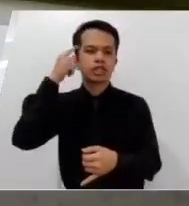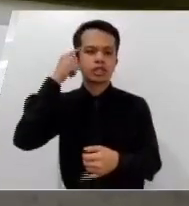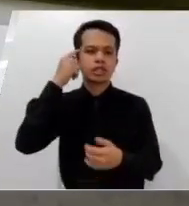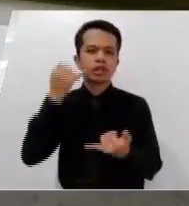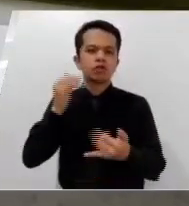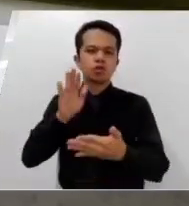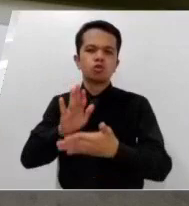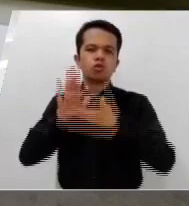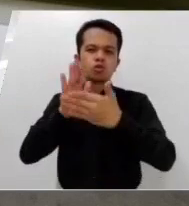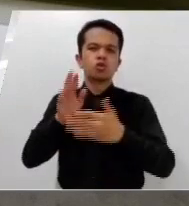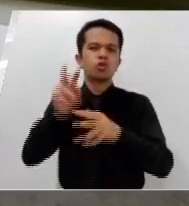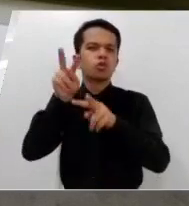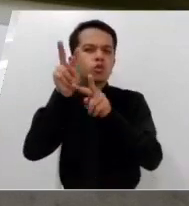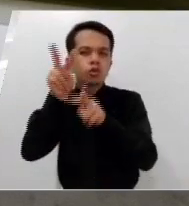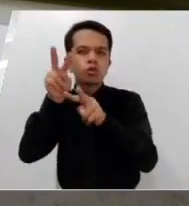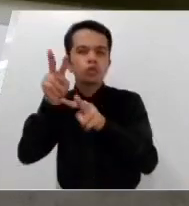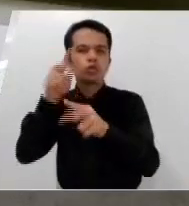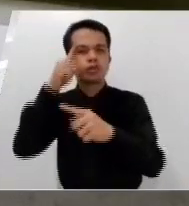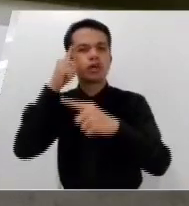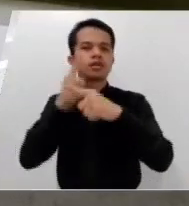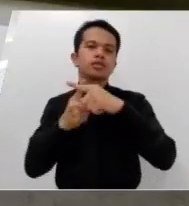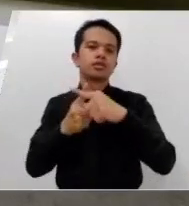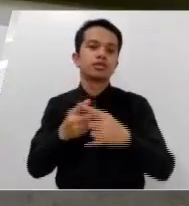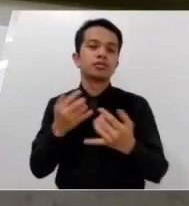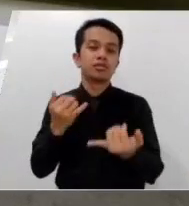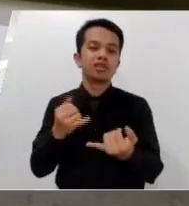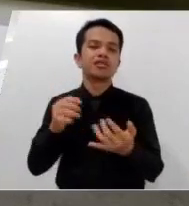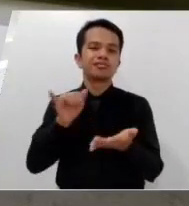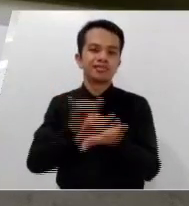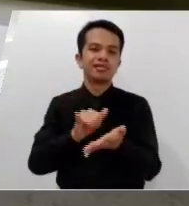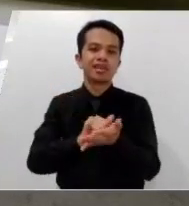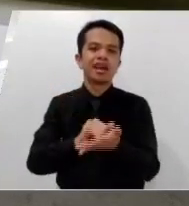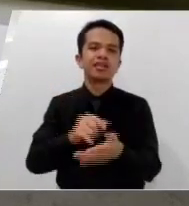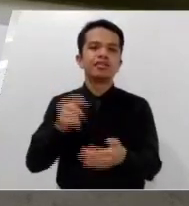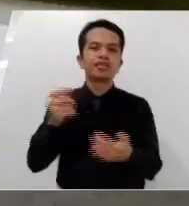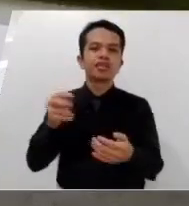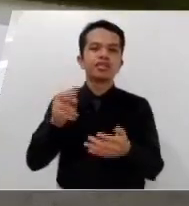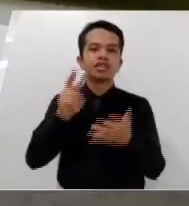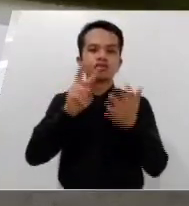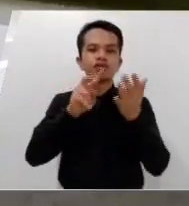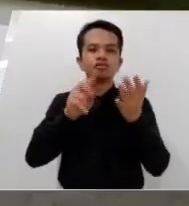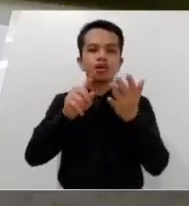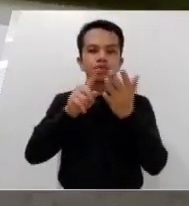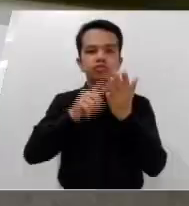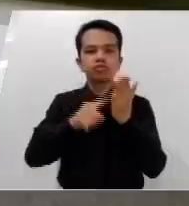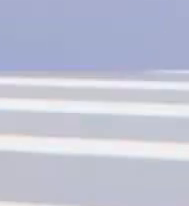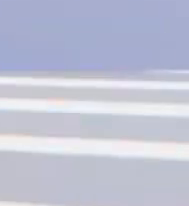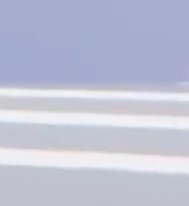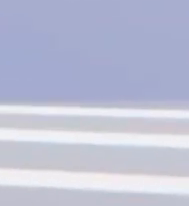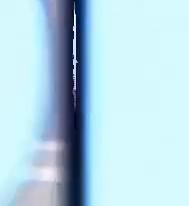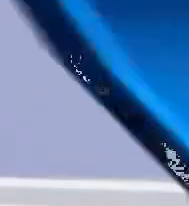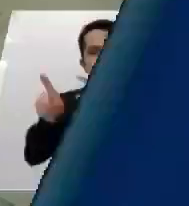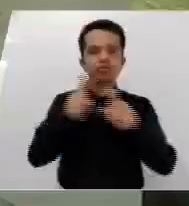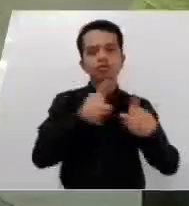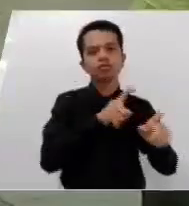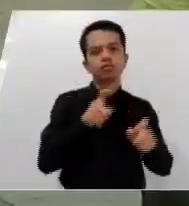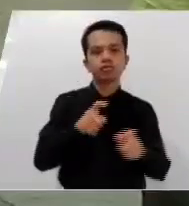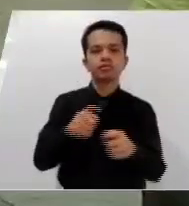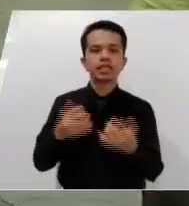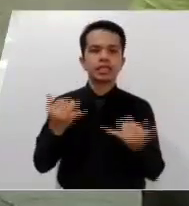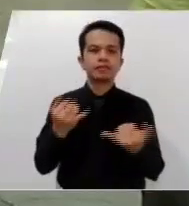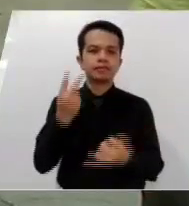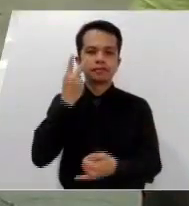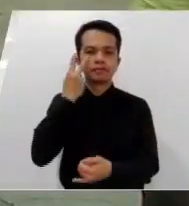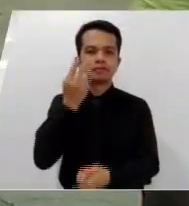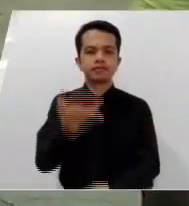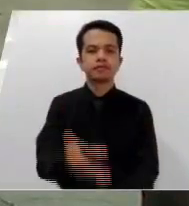may pag-asa. Batay sa survey ng Social Weather Station, so SWS, saksi si Ivan Mayrina.